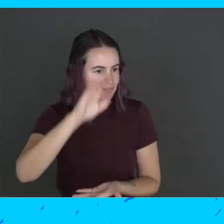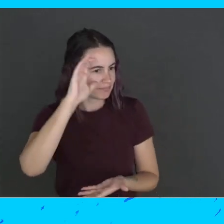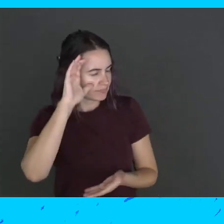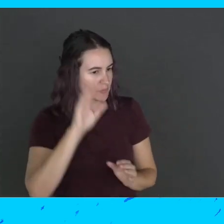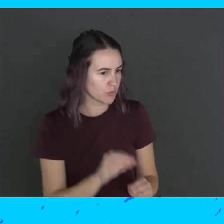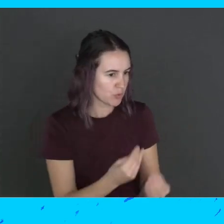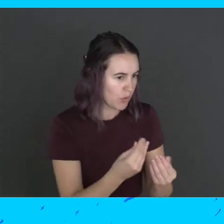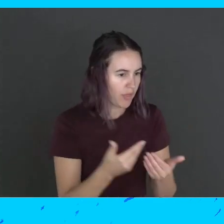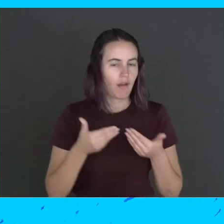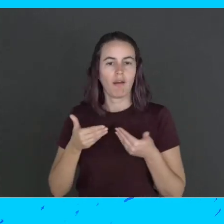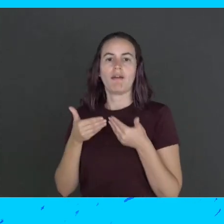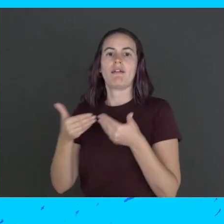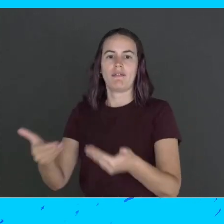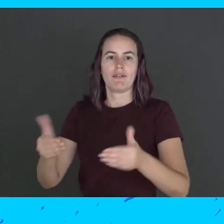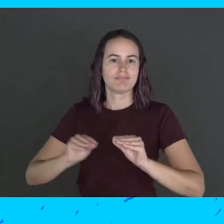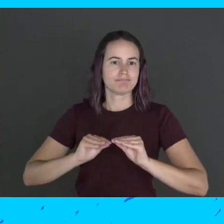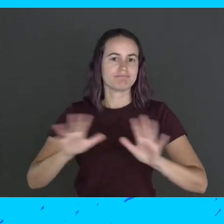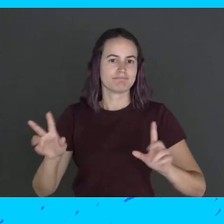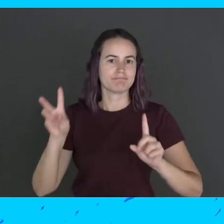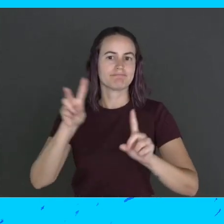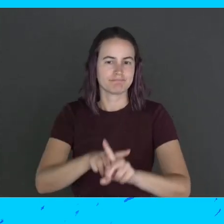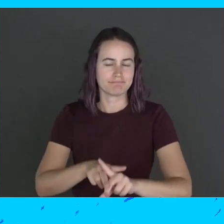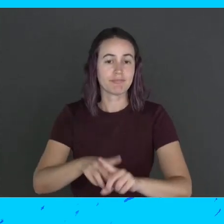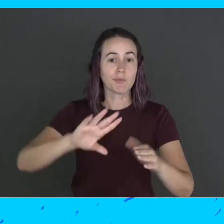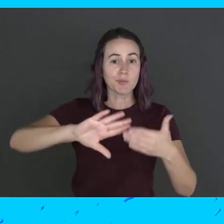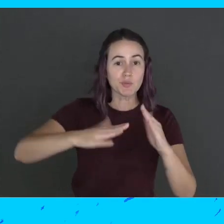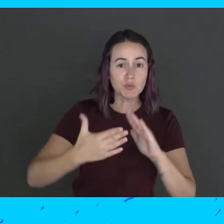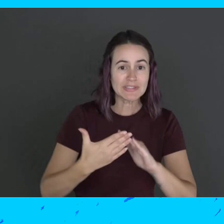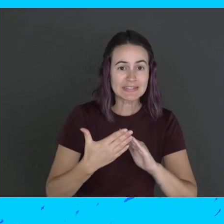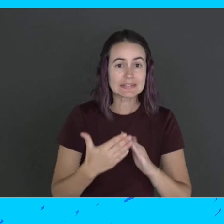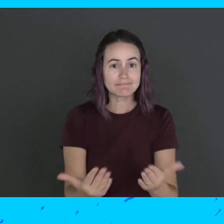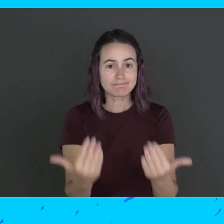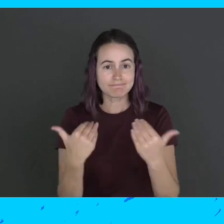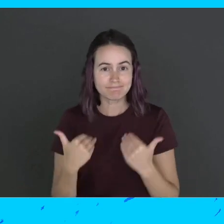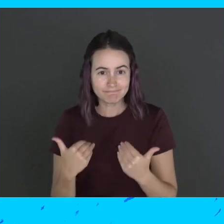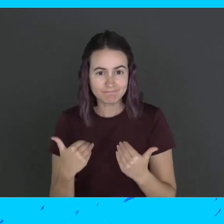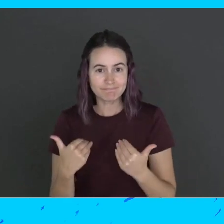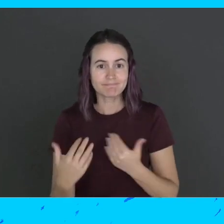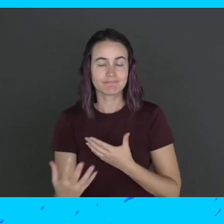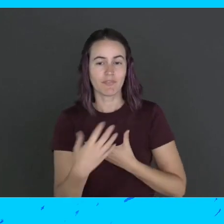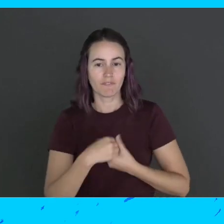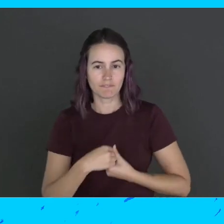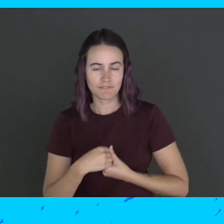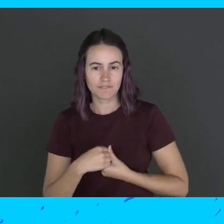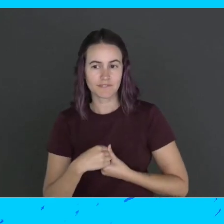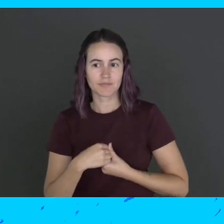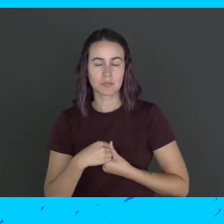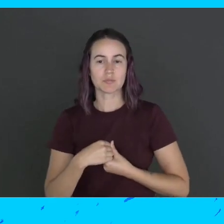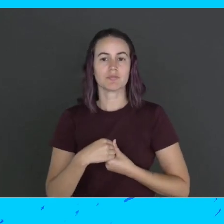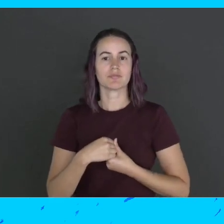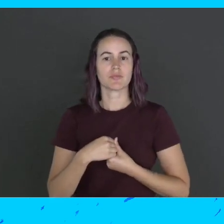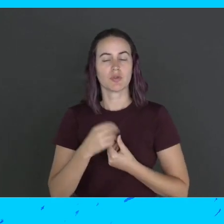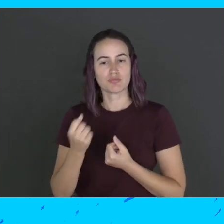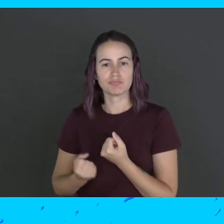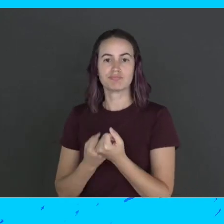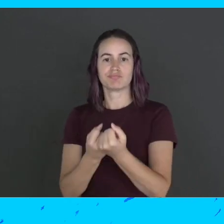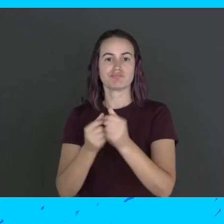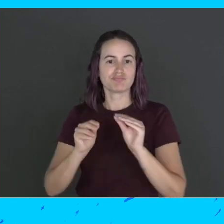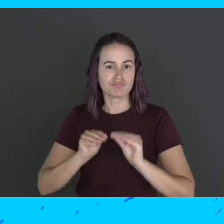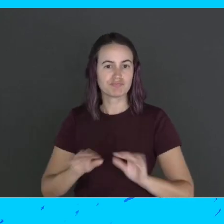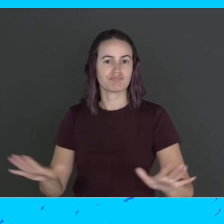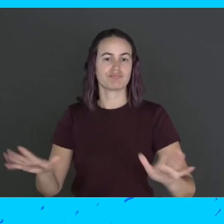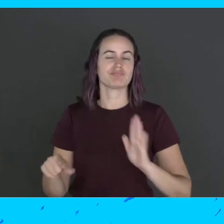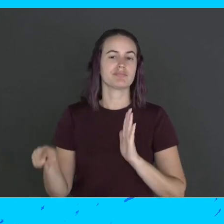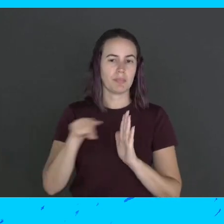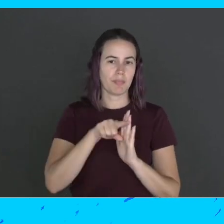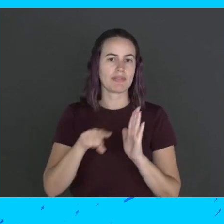concentrer tout cela sur une plateforme pour pouvoir la diffuser, discuter cela avec les